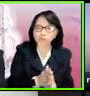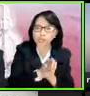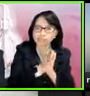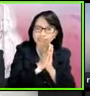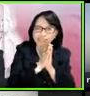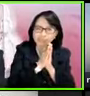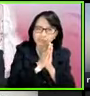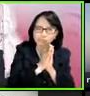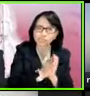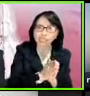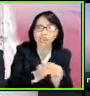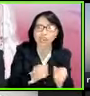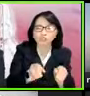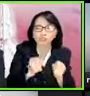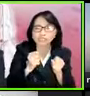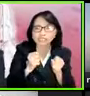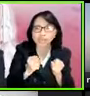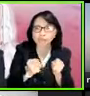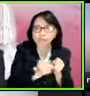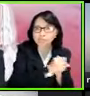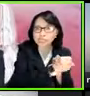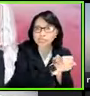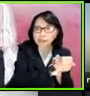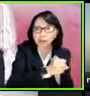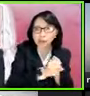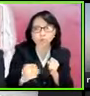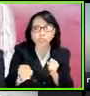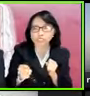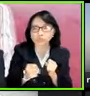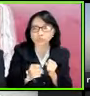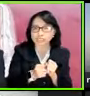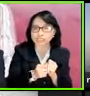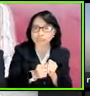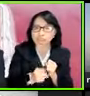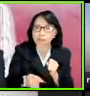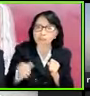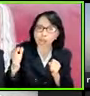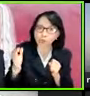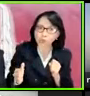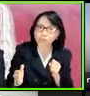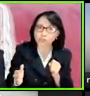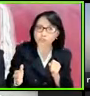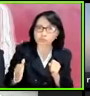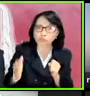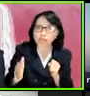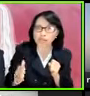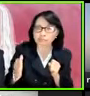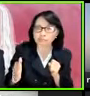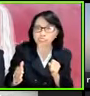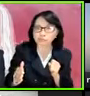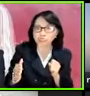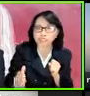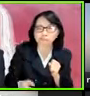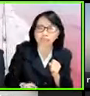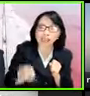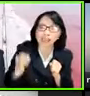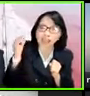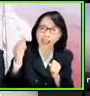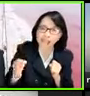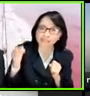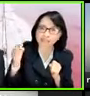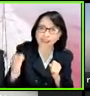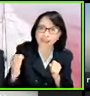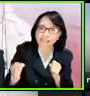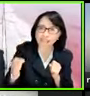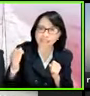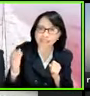merupakan tugas yang sangat mulia tugas yang melebihi apapun di dunia ini Paulus berulangkali menyebutnya sebagai